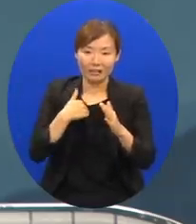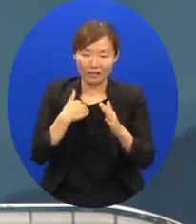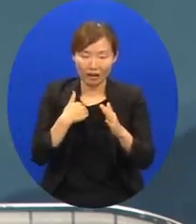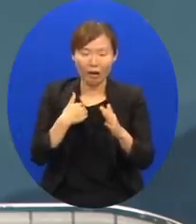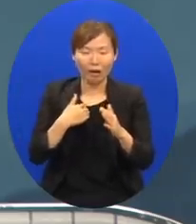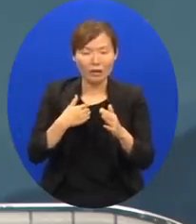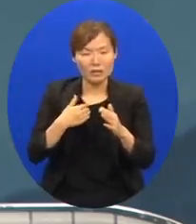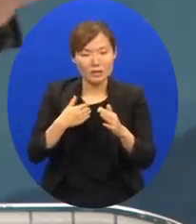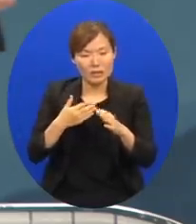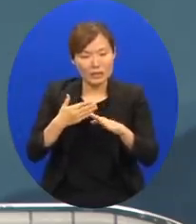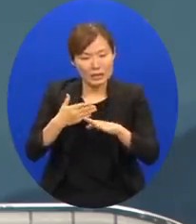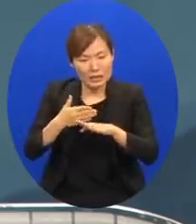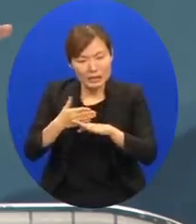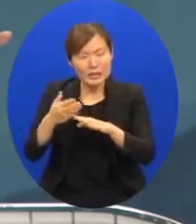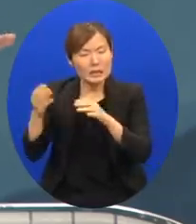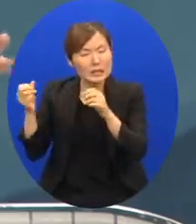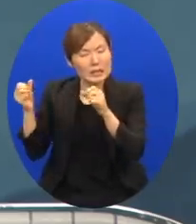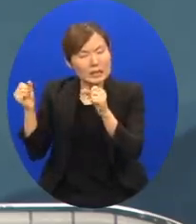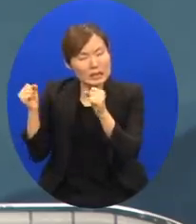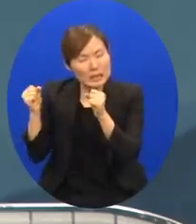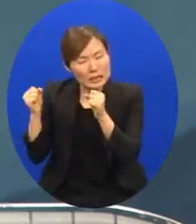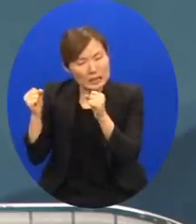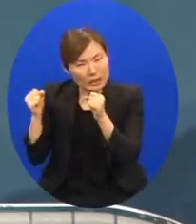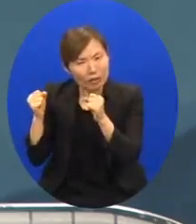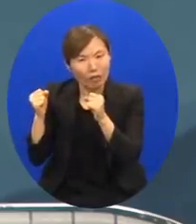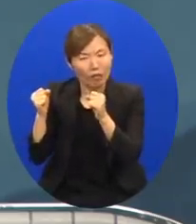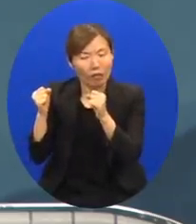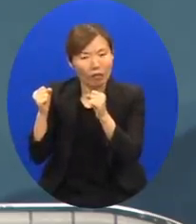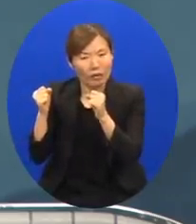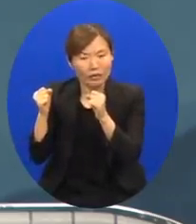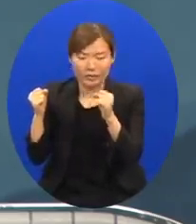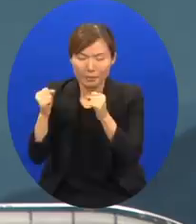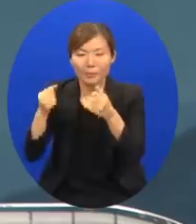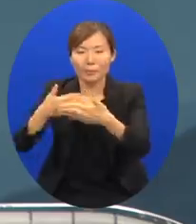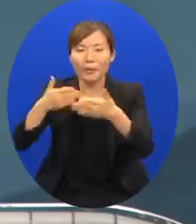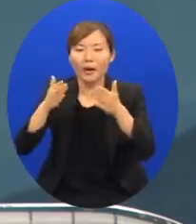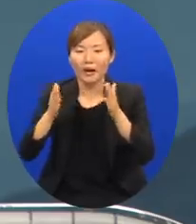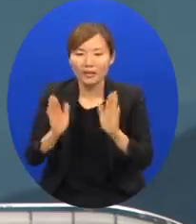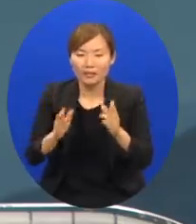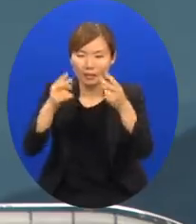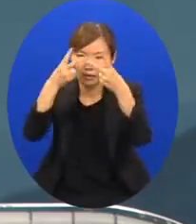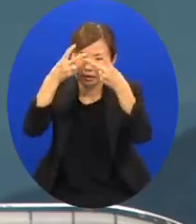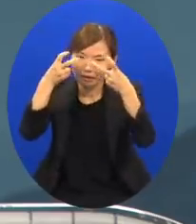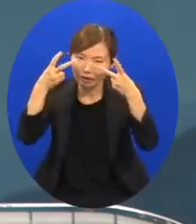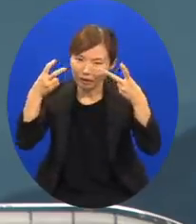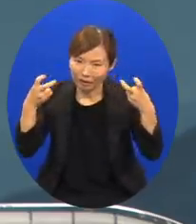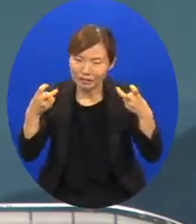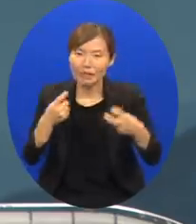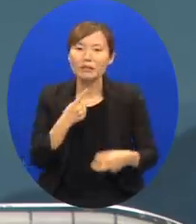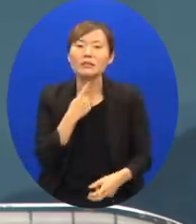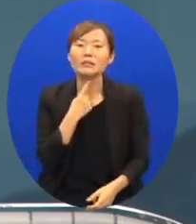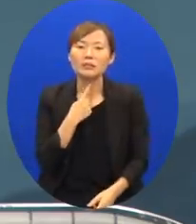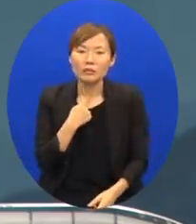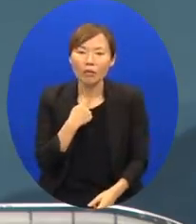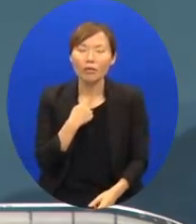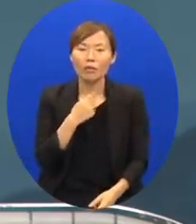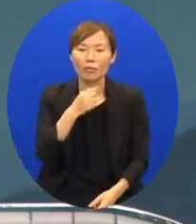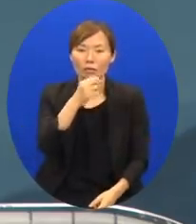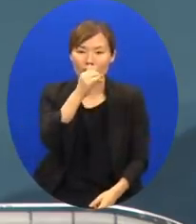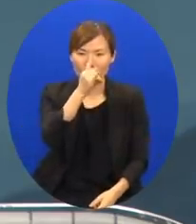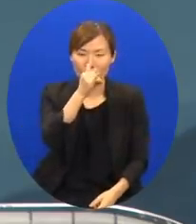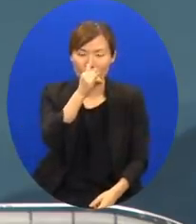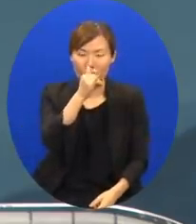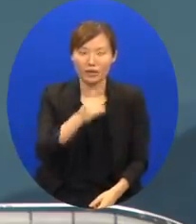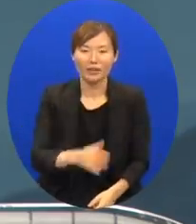나라는 난방이 별로 안 되는 방에서 자들아 그 냉방 같은 방에서 얼마나